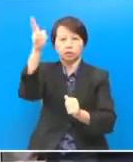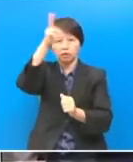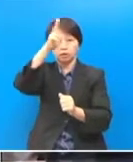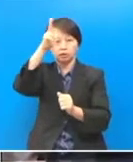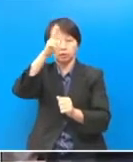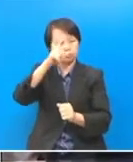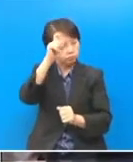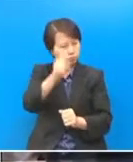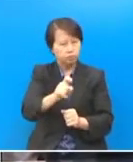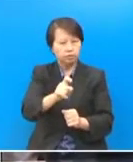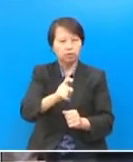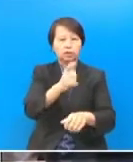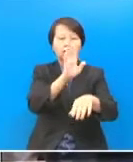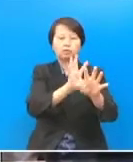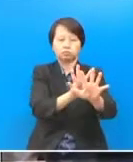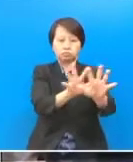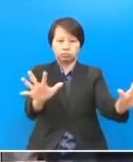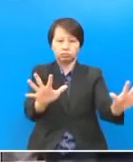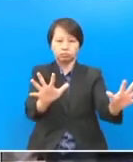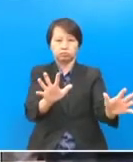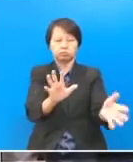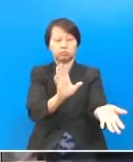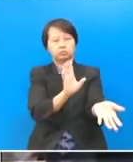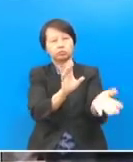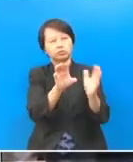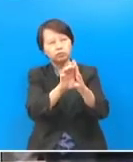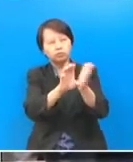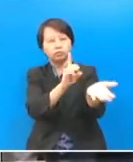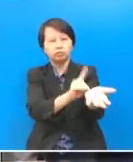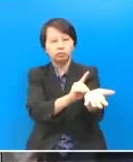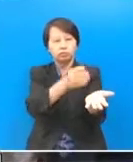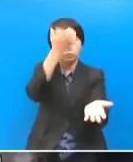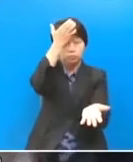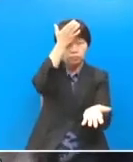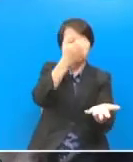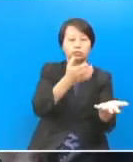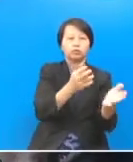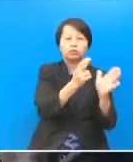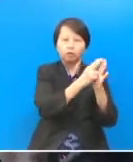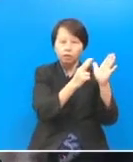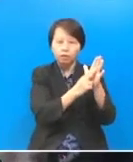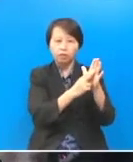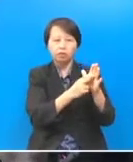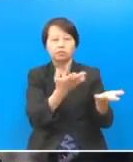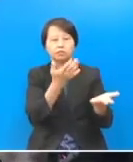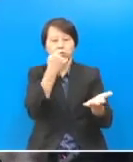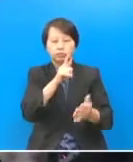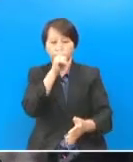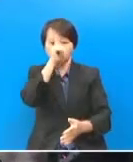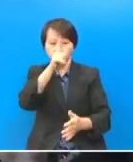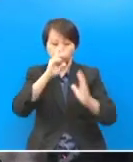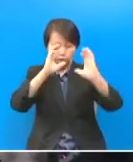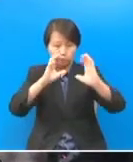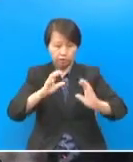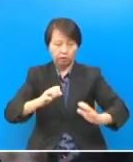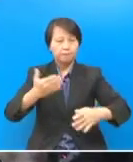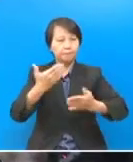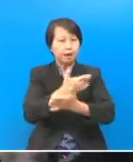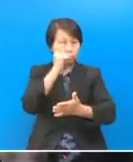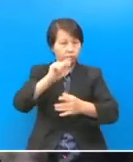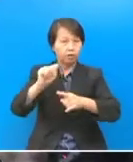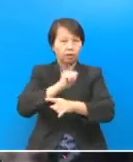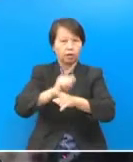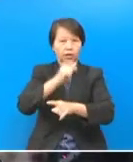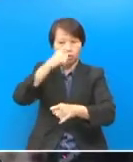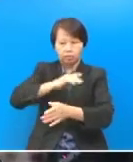khususnya para petugas kesehatan dan penguasaan undang-undang untuk memastikan norma baru diamalkan bagi